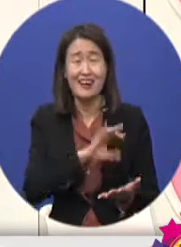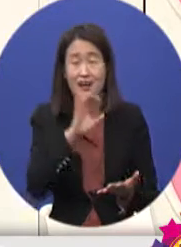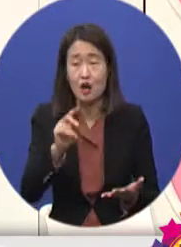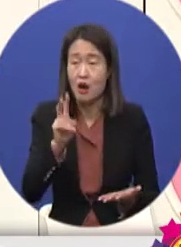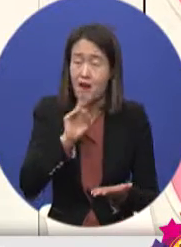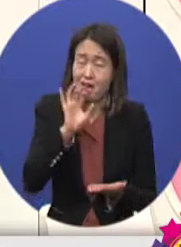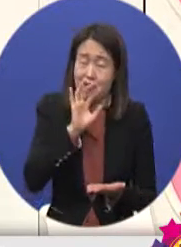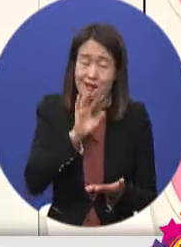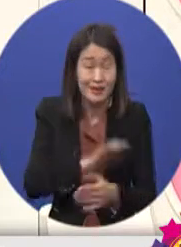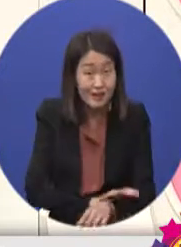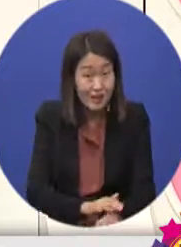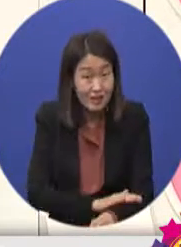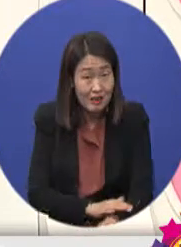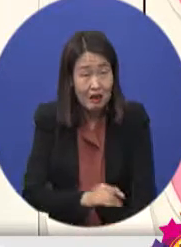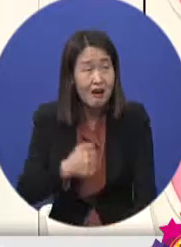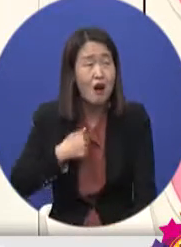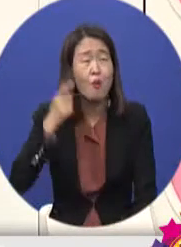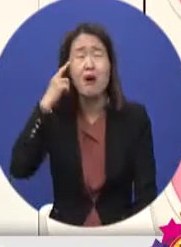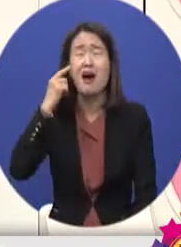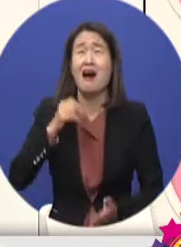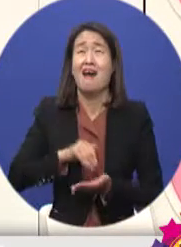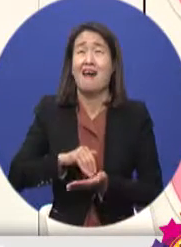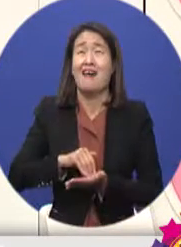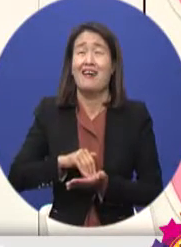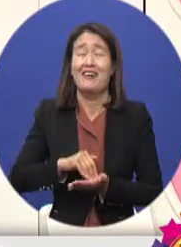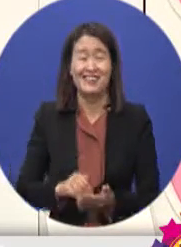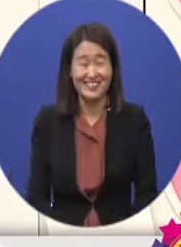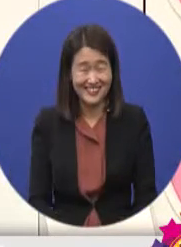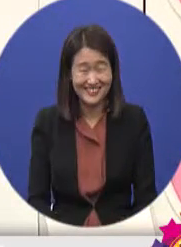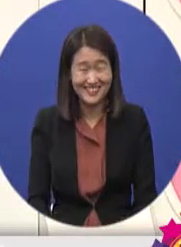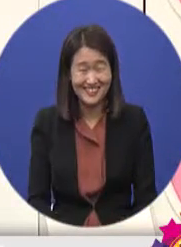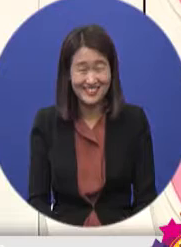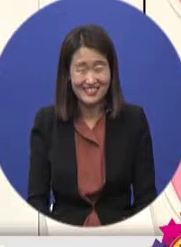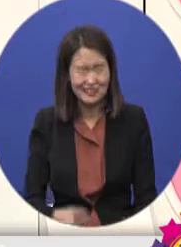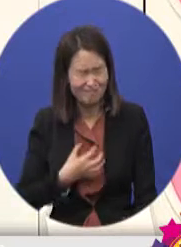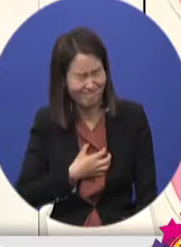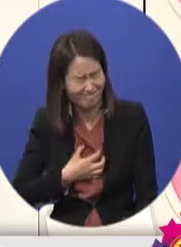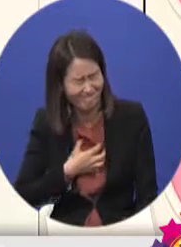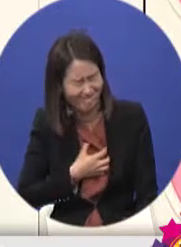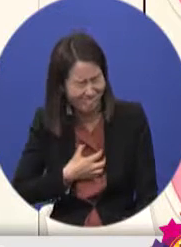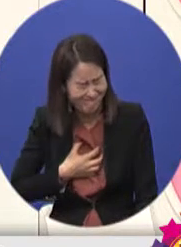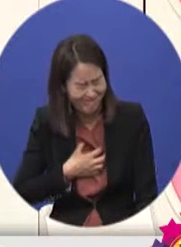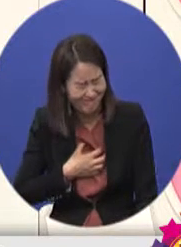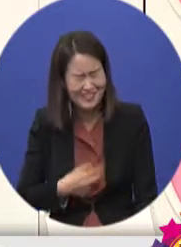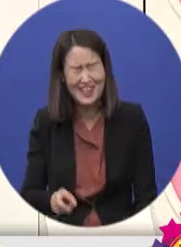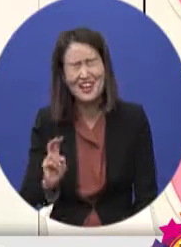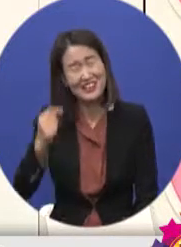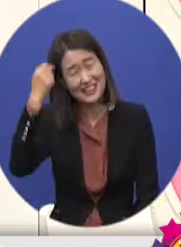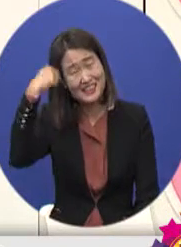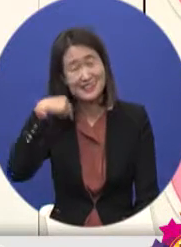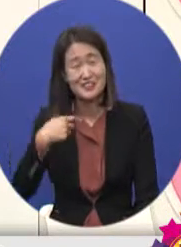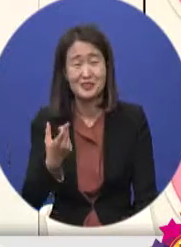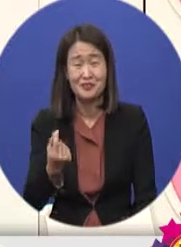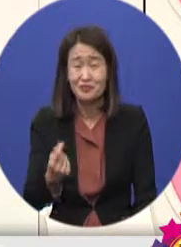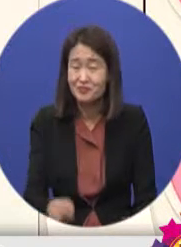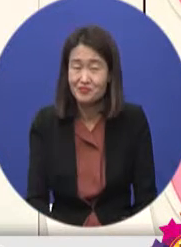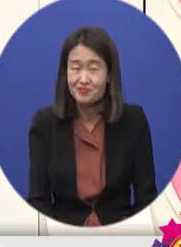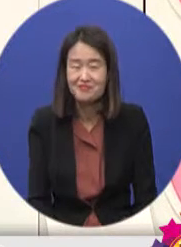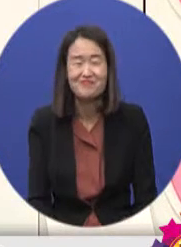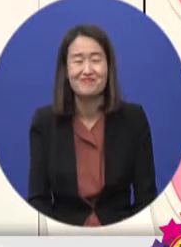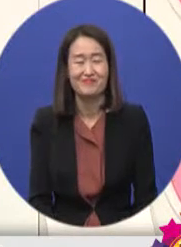연습도 하시고 아이 내가 왜 그렇게 했지? 그러고 막 속상해도 하고 부르셨을 것 같아요.